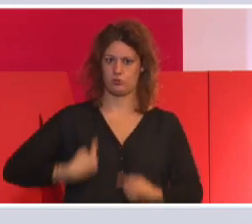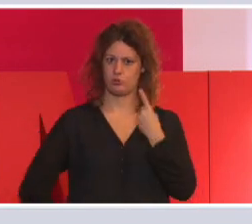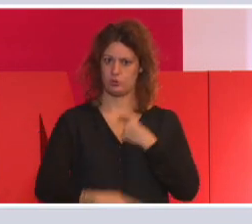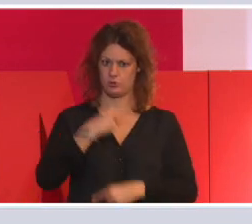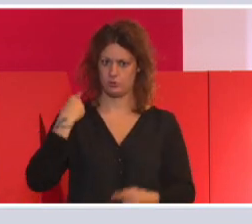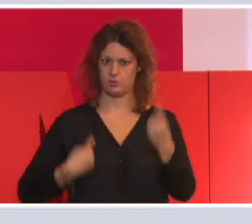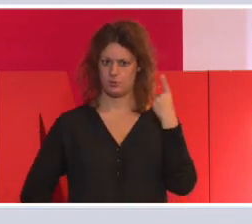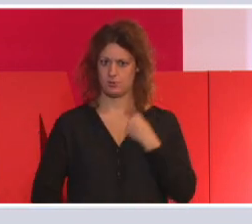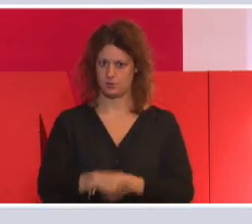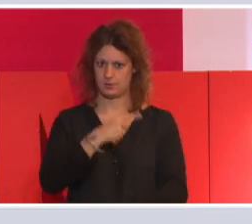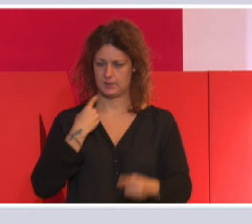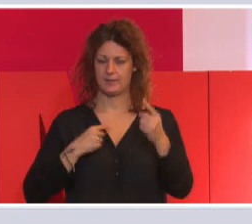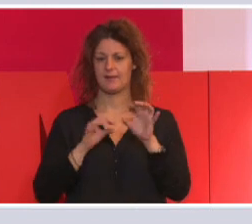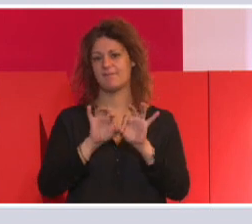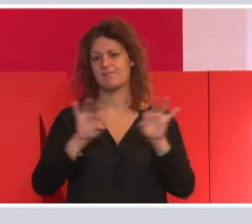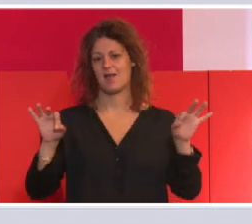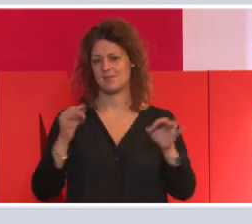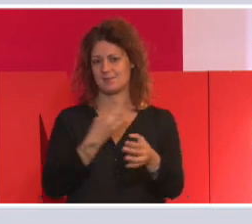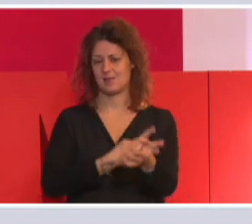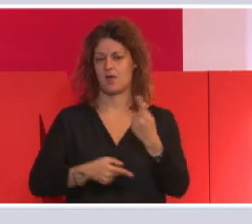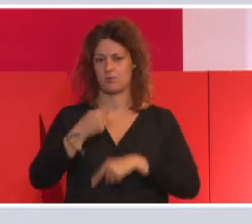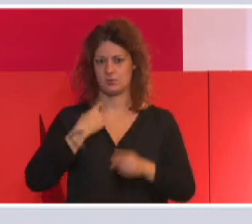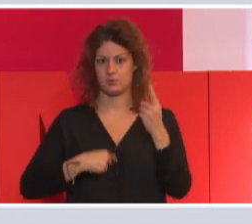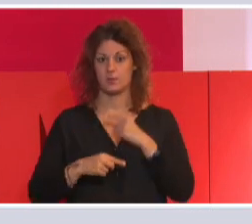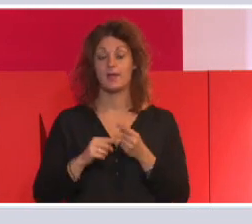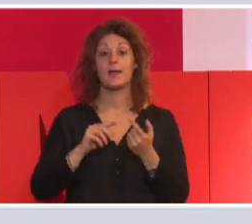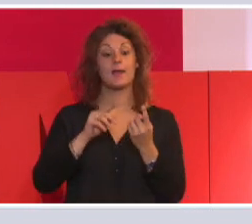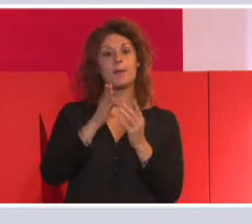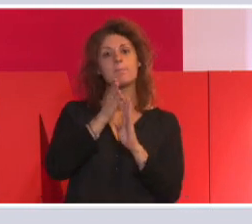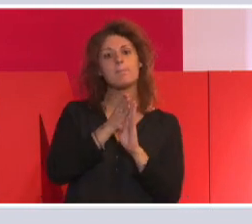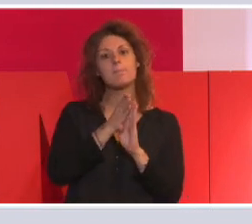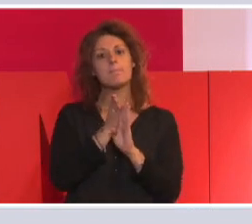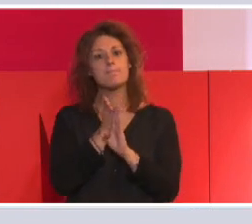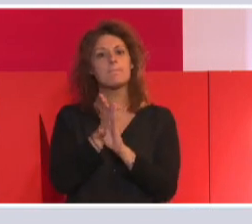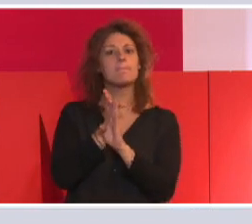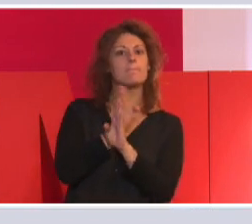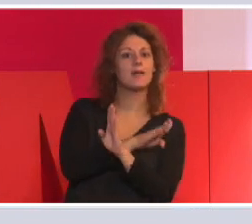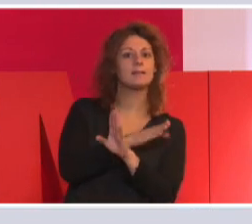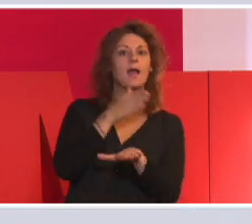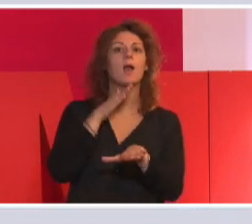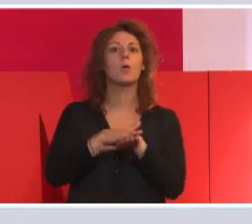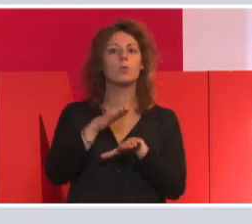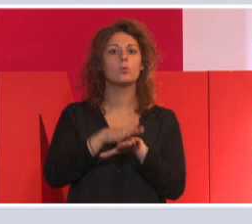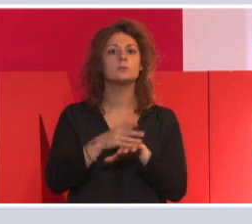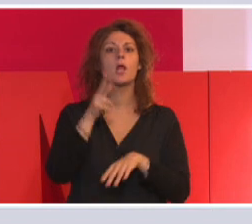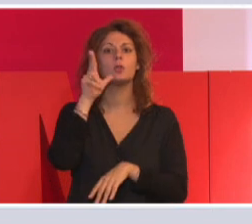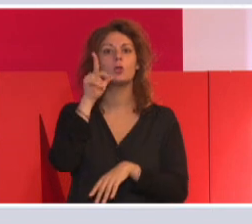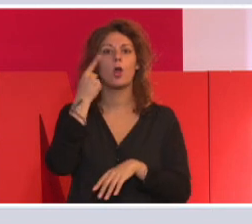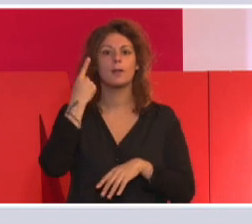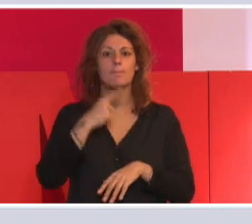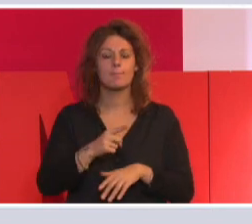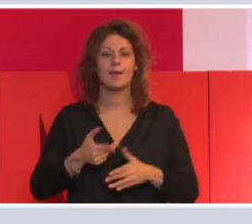coinvolto nel mantenimento e nell'inizio del travaglio e poi del parto cioè permette alla donna di avere le contrazioni uterine